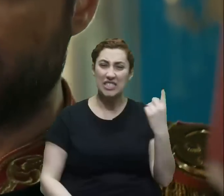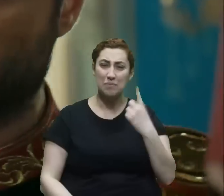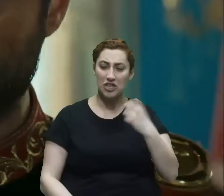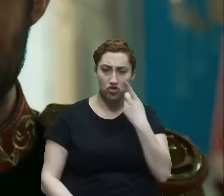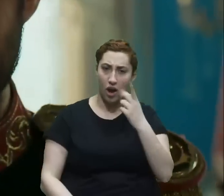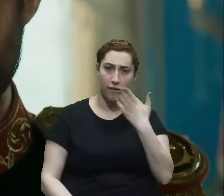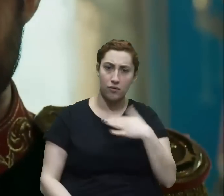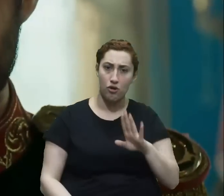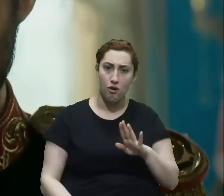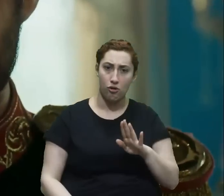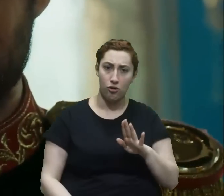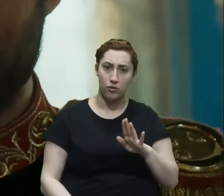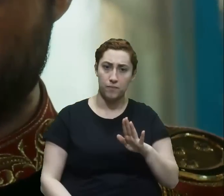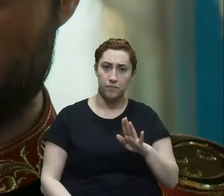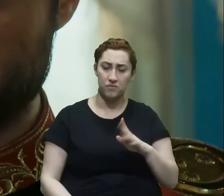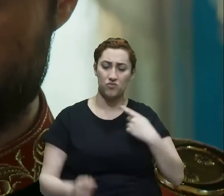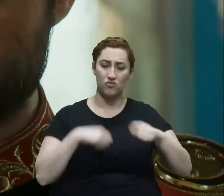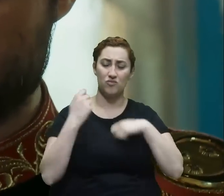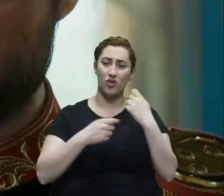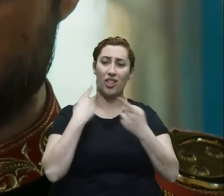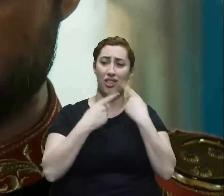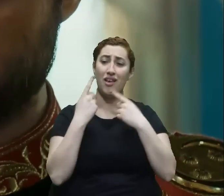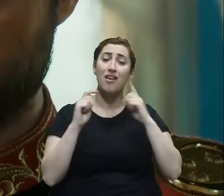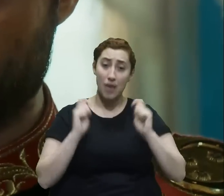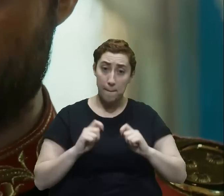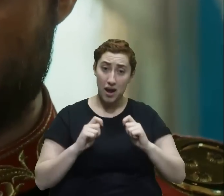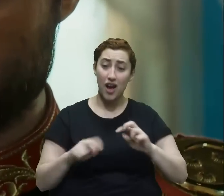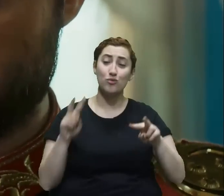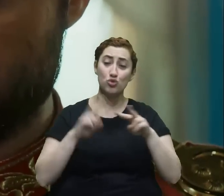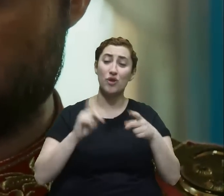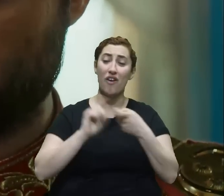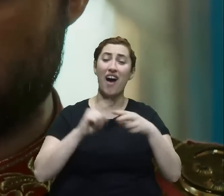hiçbirinin delili yok. Uydurma rivayetlerle